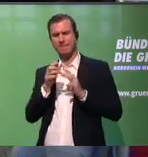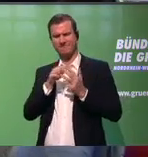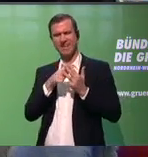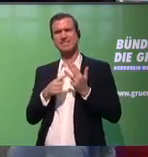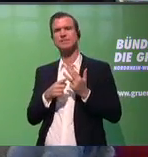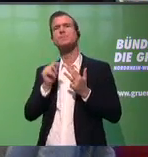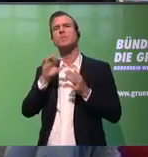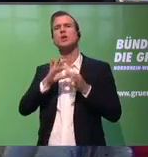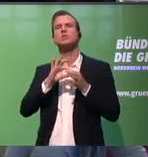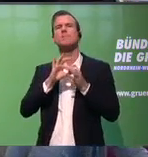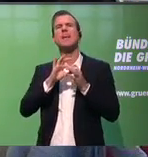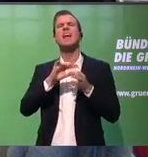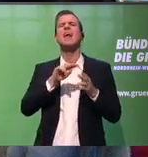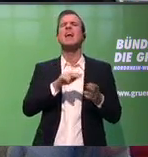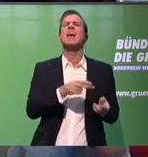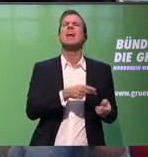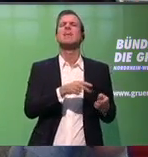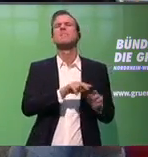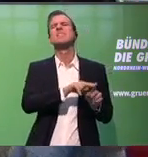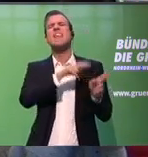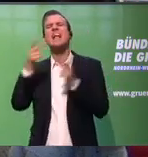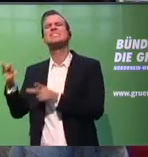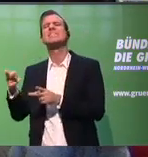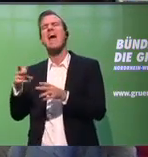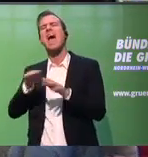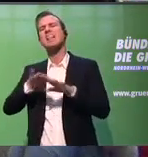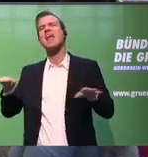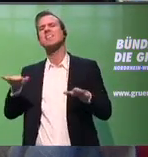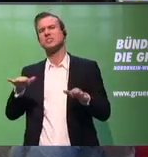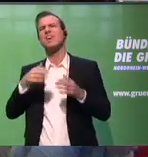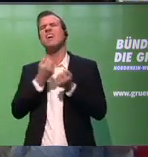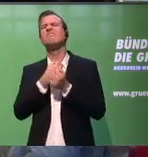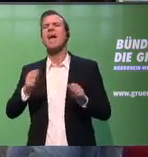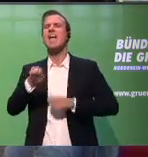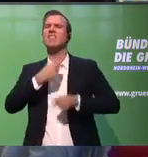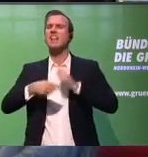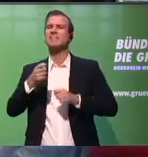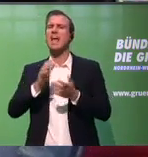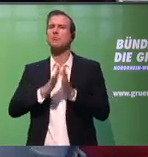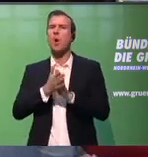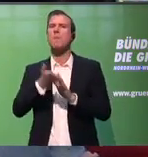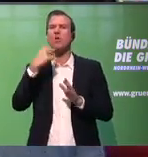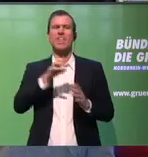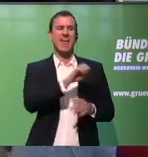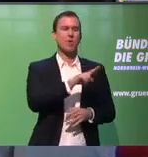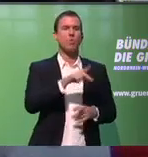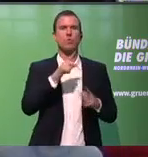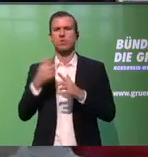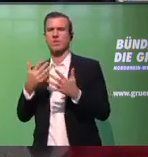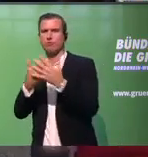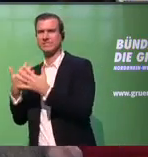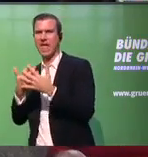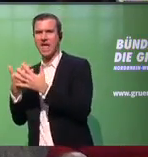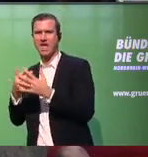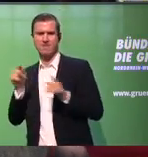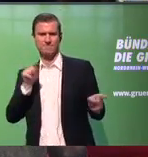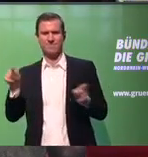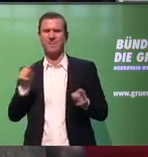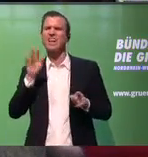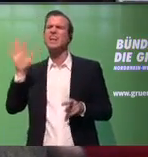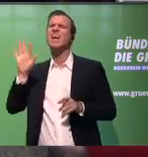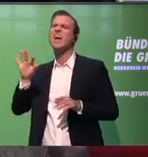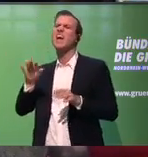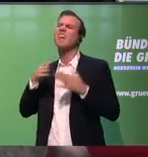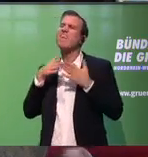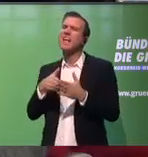das transatlantische Freihandelsabkommen mit der USA und der EU. Und da ist die Frage, wie würden Sie sich mit Ihrer